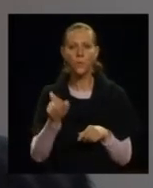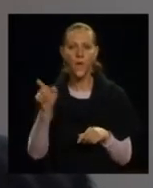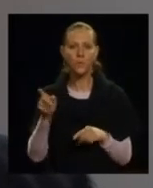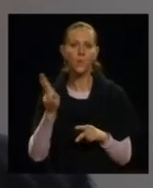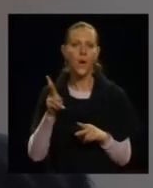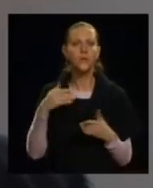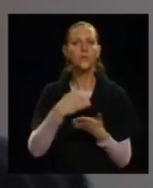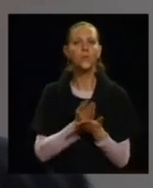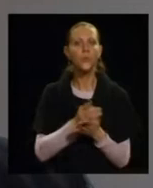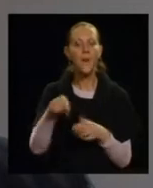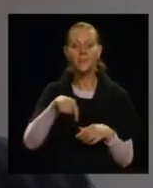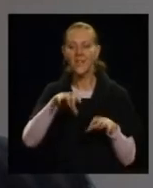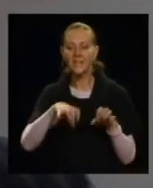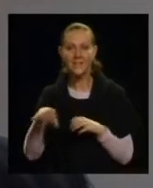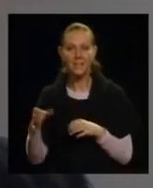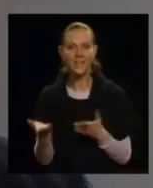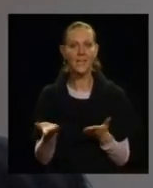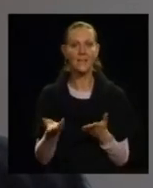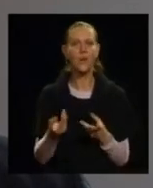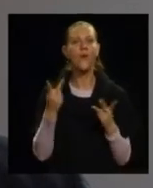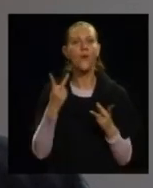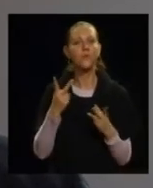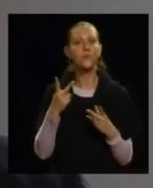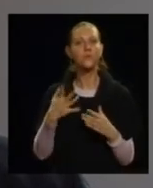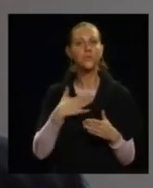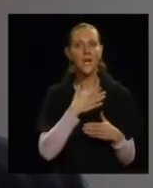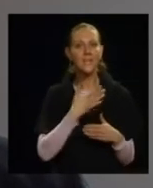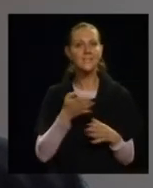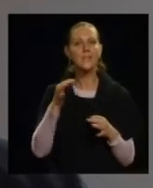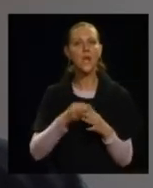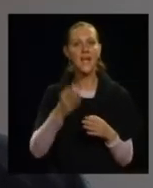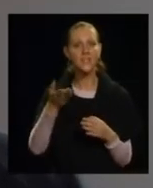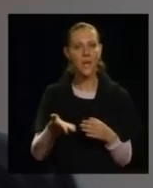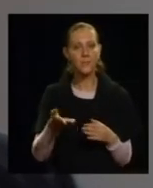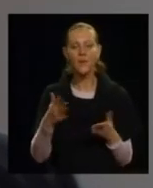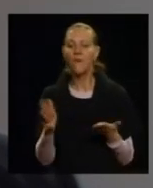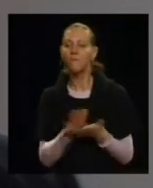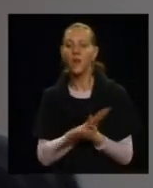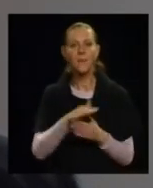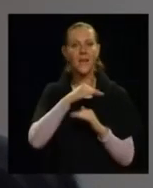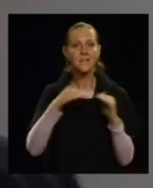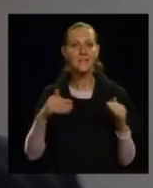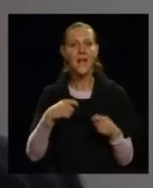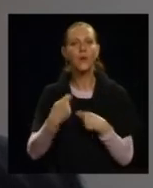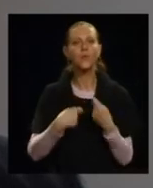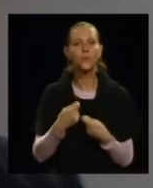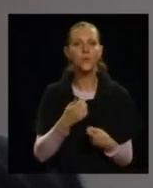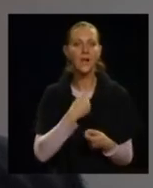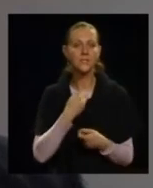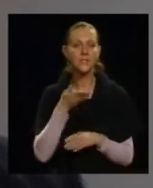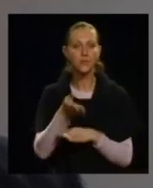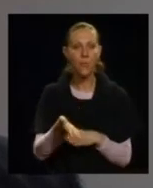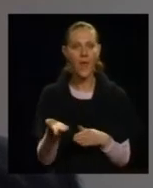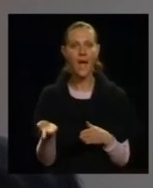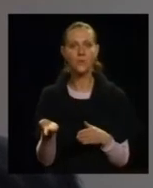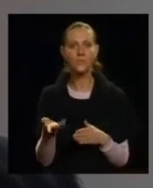akik Újpesten tevékenykednek, fontosnak érzik az eseményt, valamilyen szinten kötődnek az